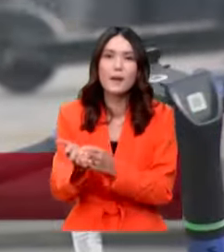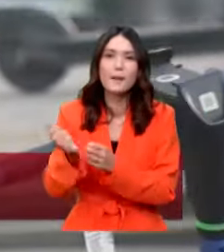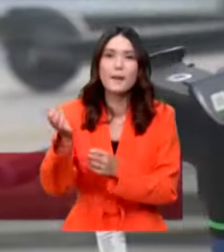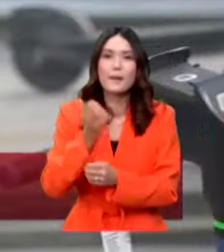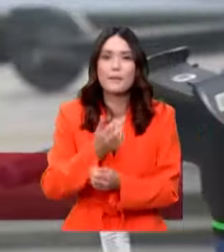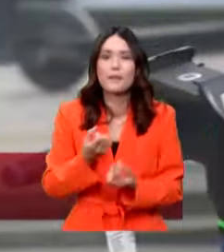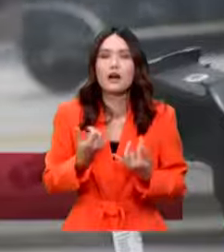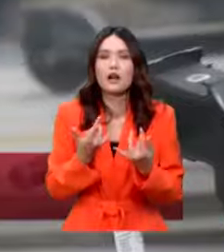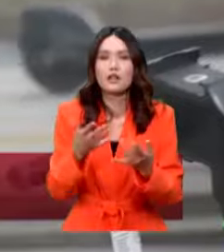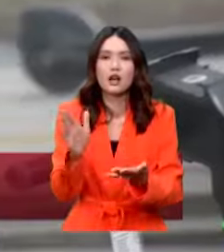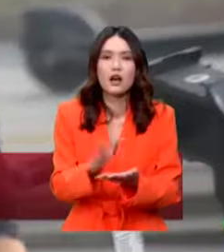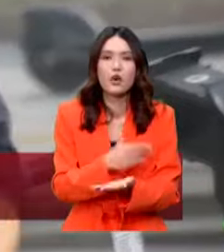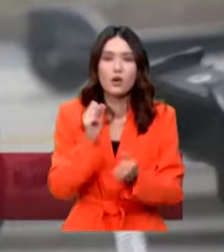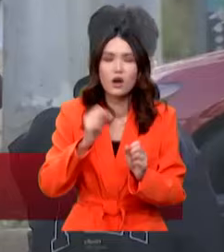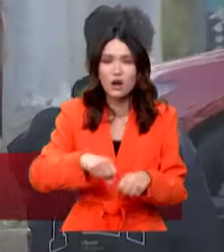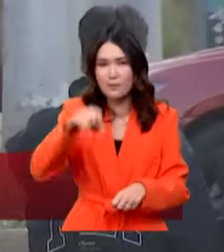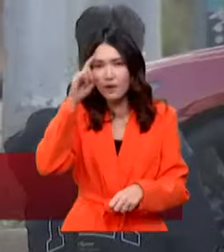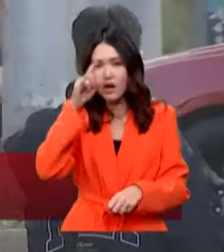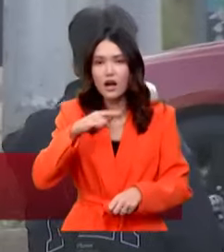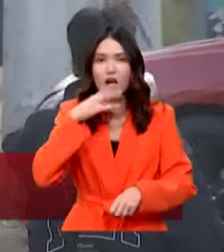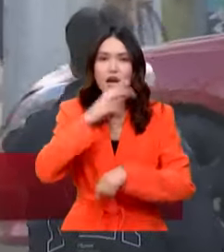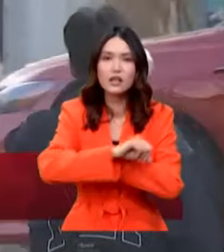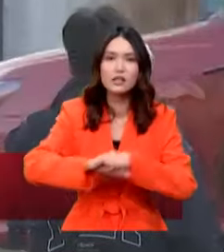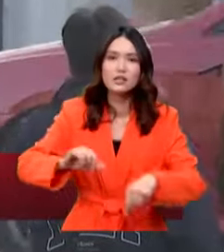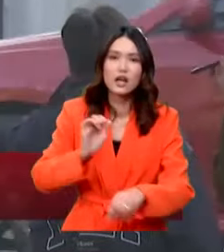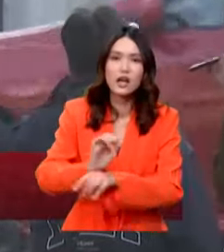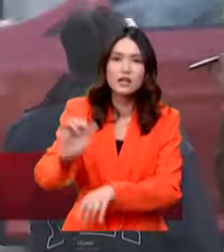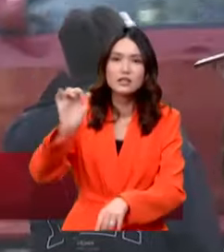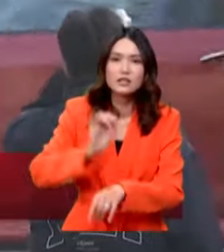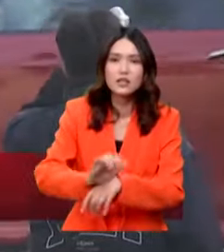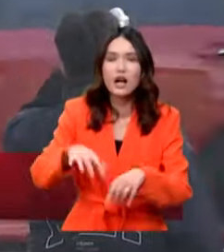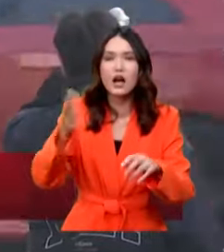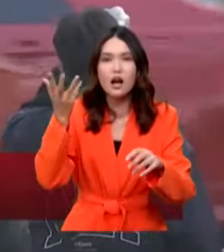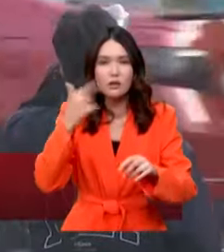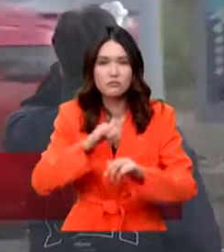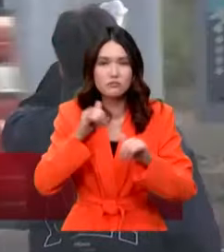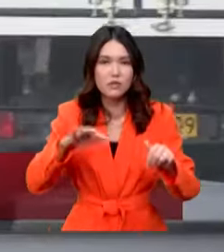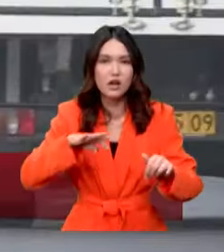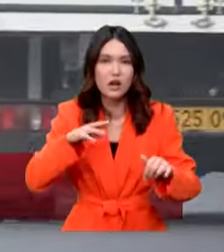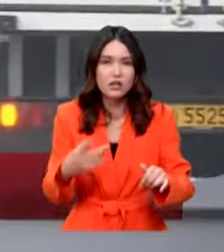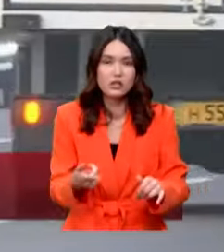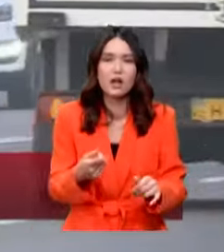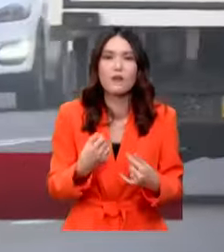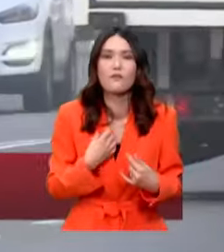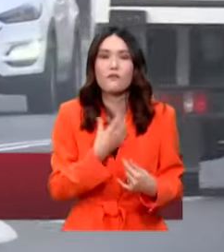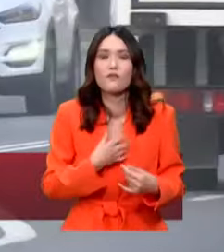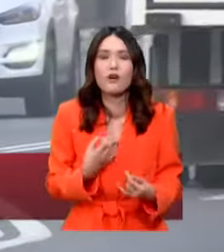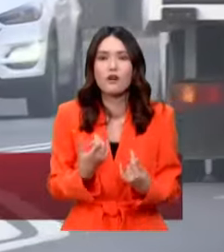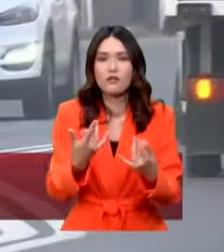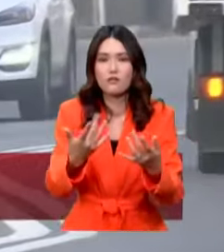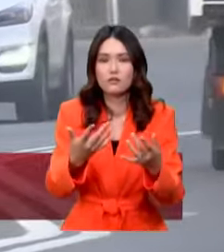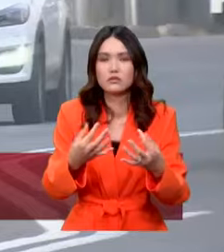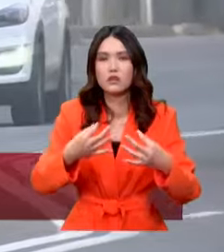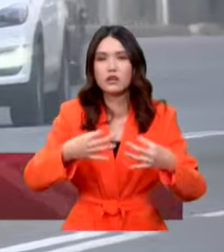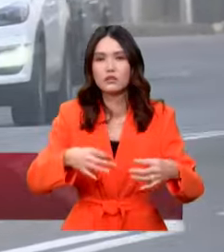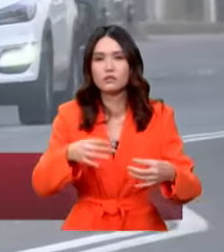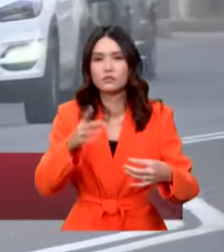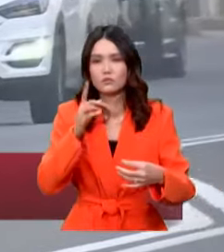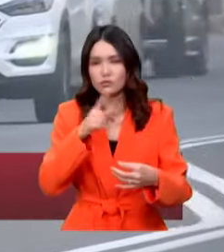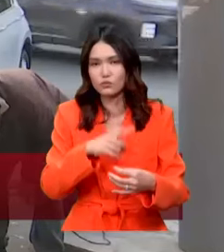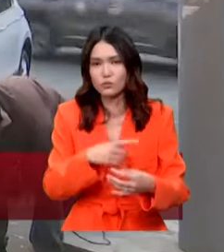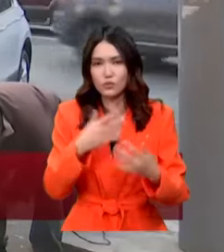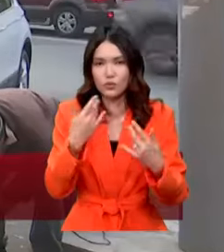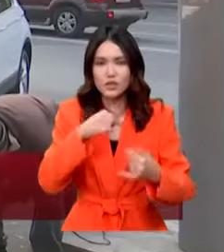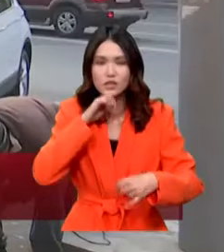тәуелділікті жоюға болады. Қазақстан сыртқа өнім экспорттайтын елге айналғанда ғана теңге өзге факторларға тәуелді болмайды, дейді сарапшылар.